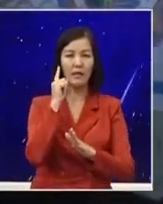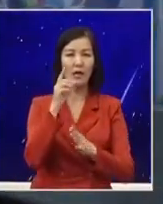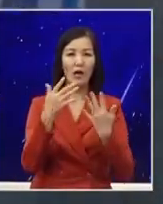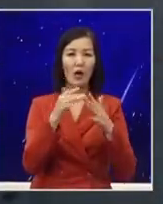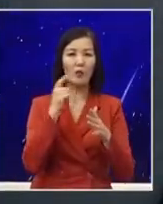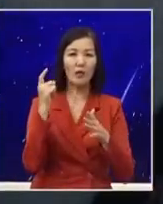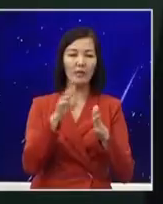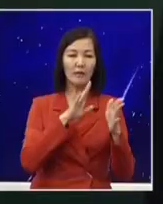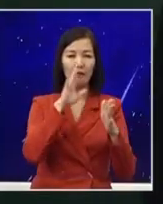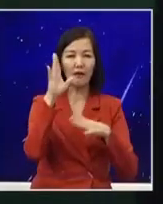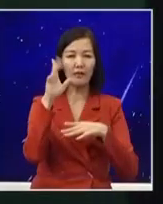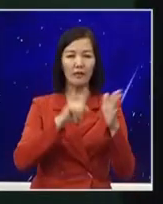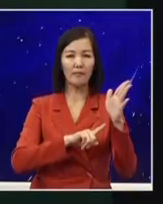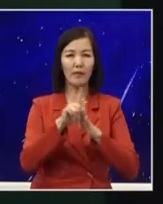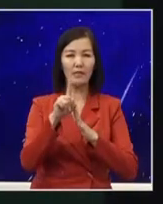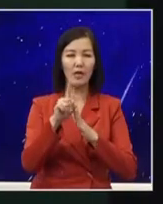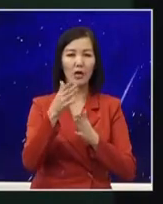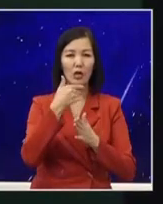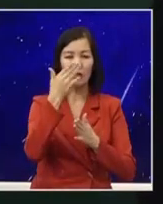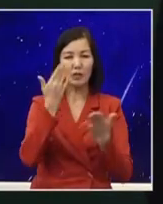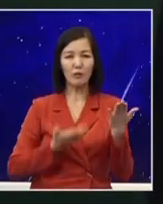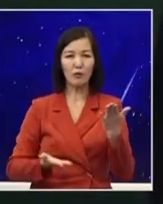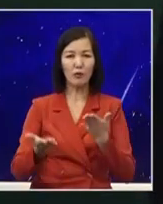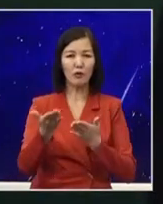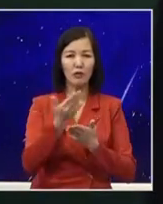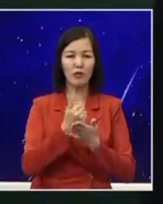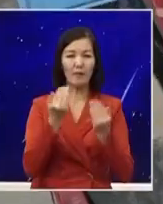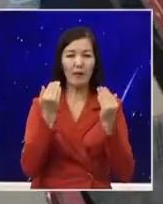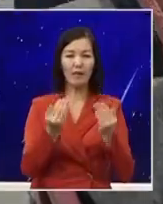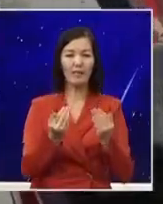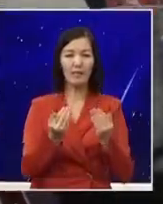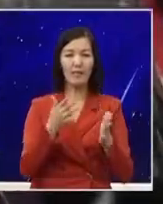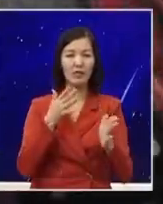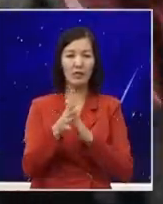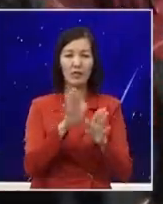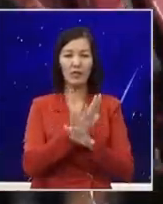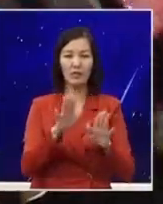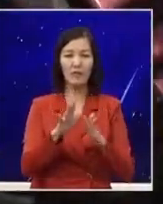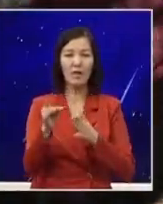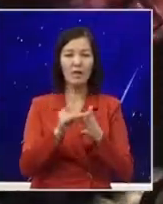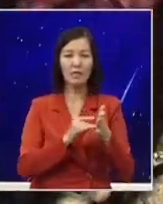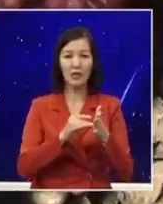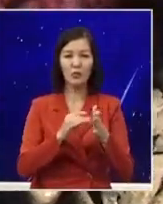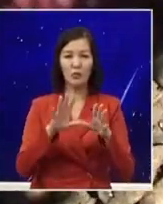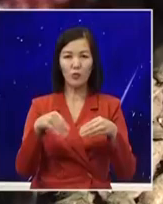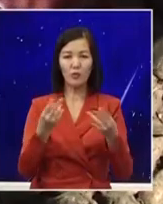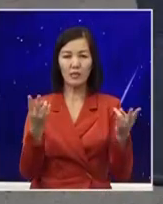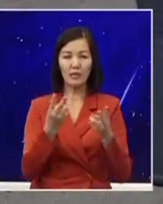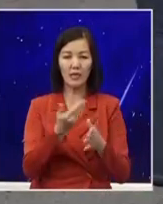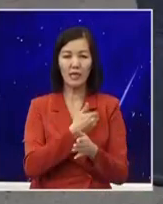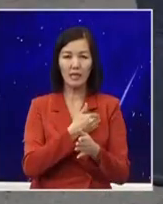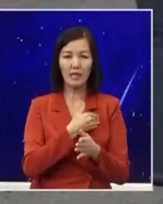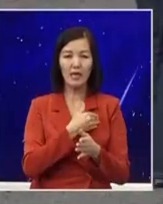диқандарына таңнан тыным жоқ. Жаздағы жиған тергенін жаңбырмен қарасында қалдырмай, дергезінде бәрі өткізгісі келеді. Бірі